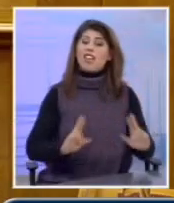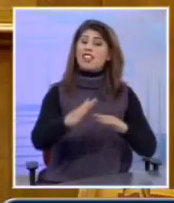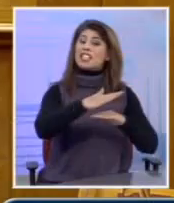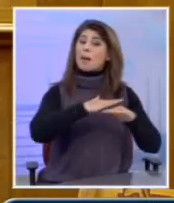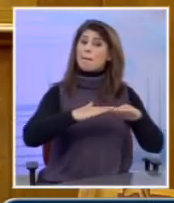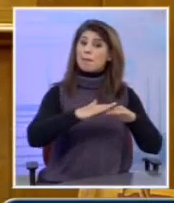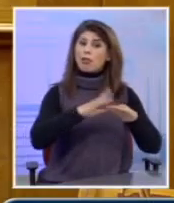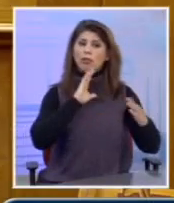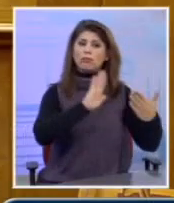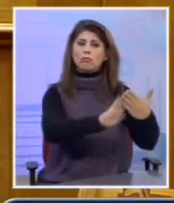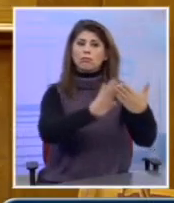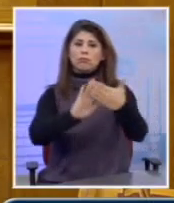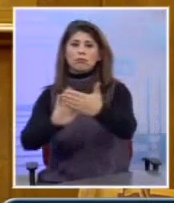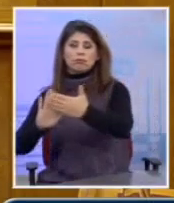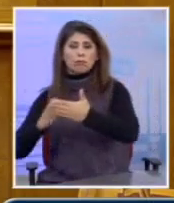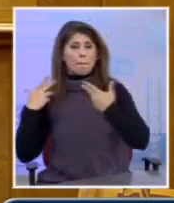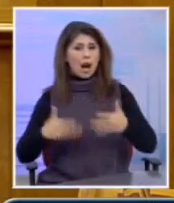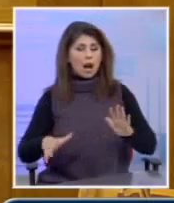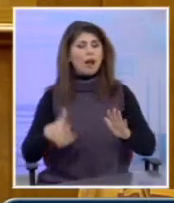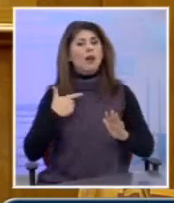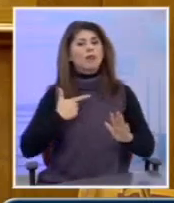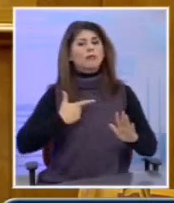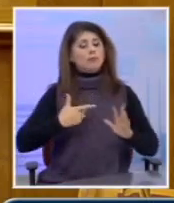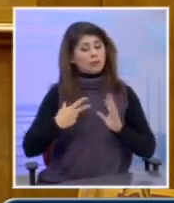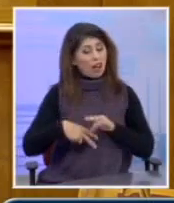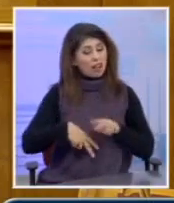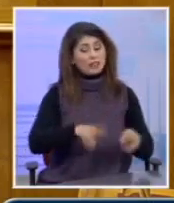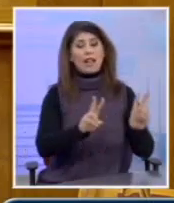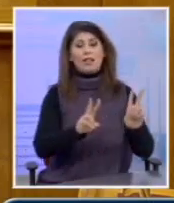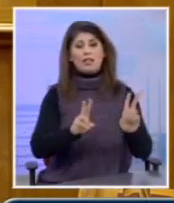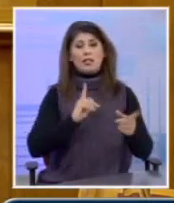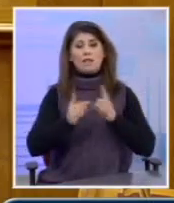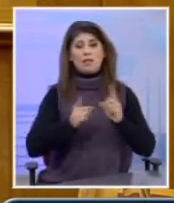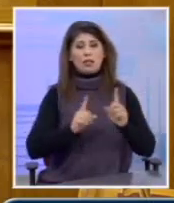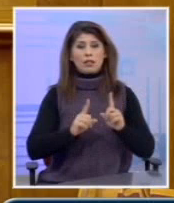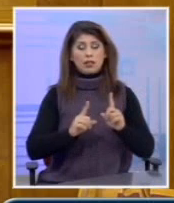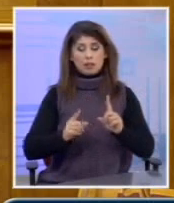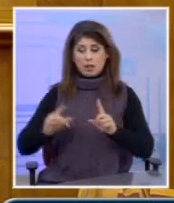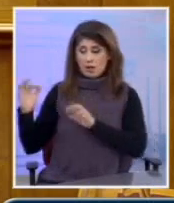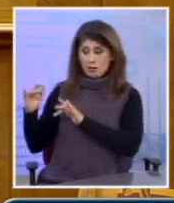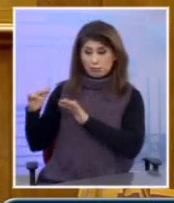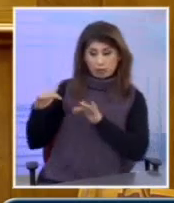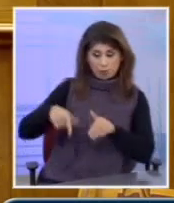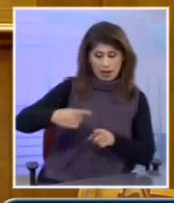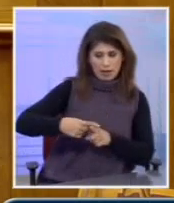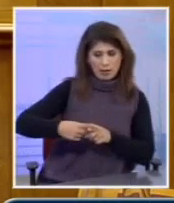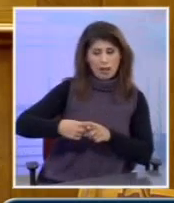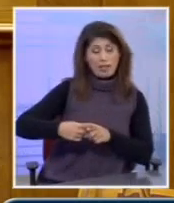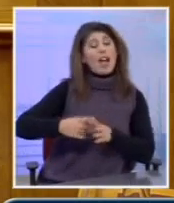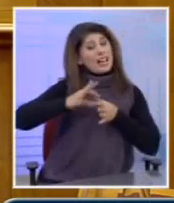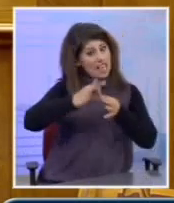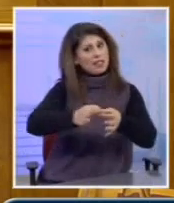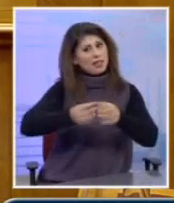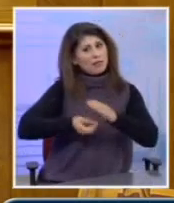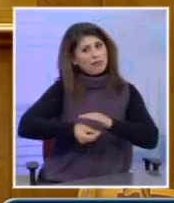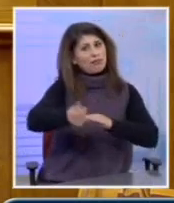να υλοποιηθούν, να εφαρμοστούν οι συμφωνίες επανεισδοχής. Και εδώ πρέπει να τηρήσουν τις